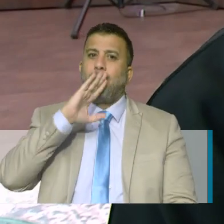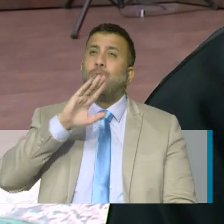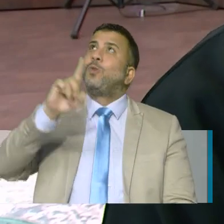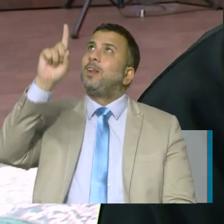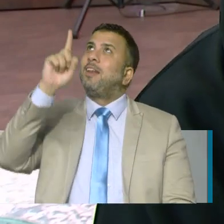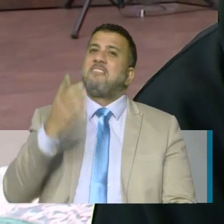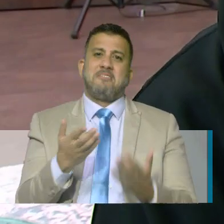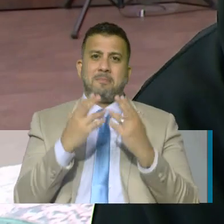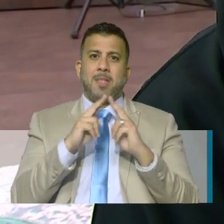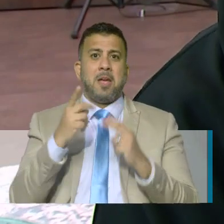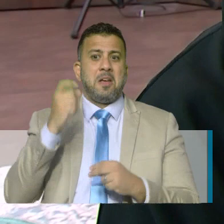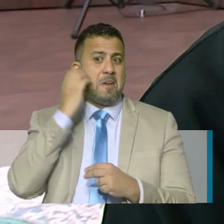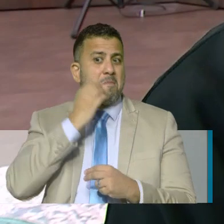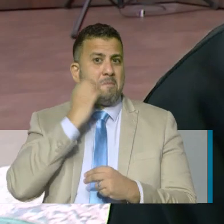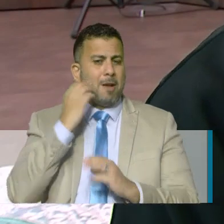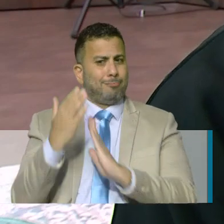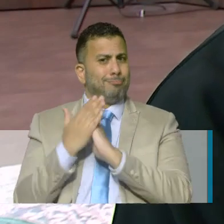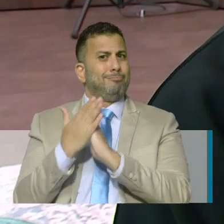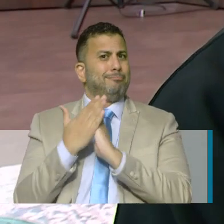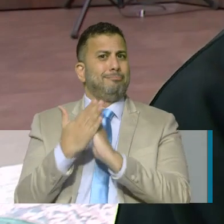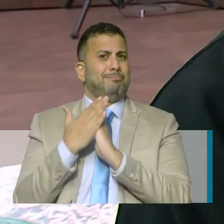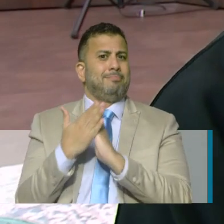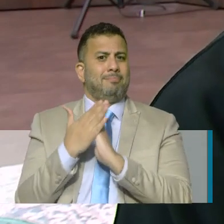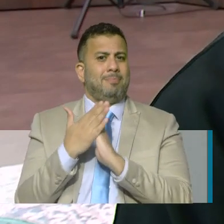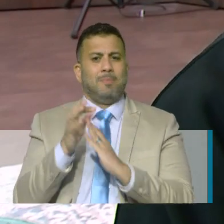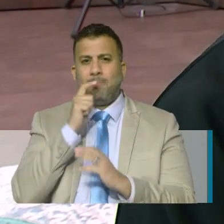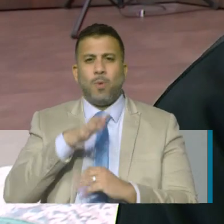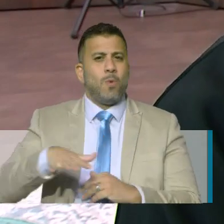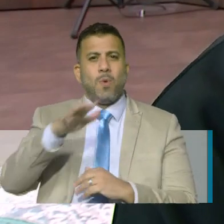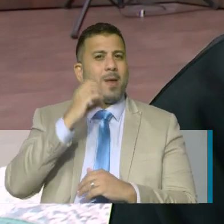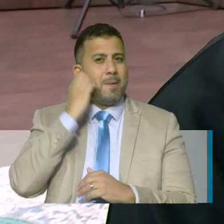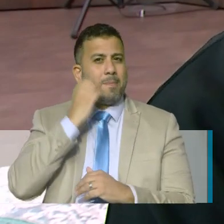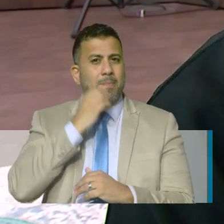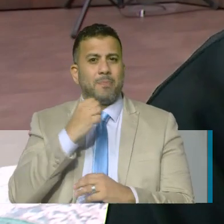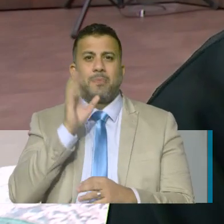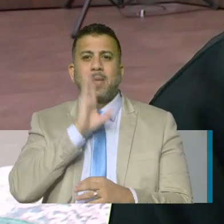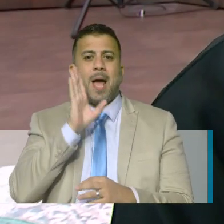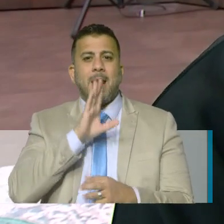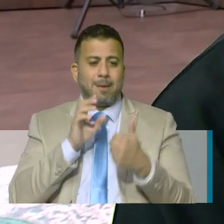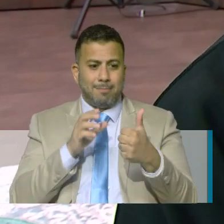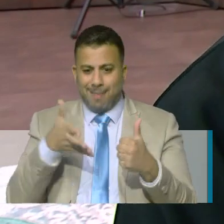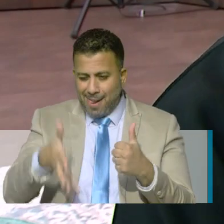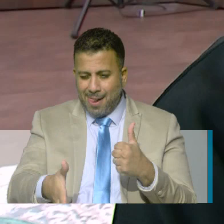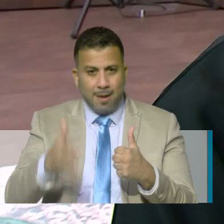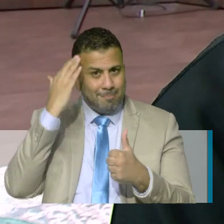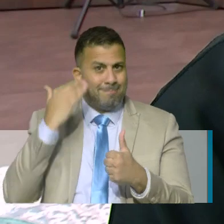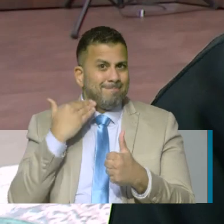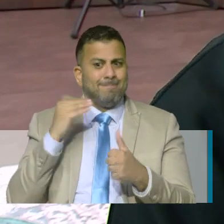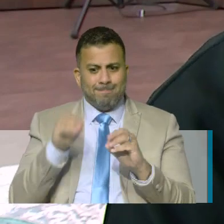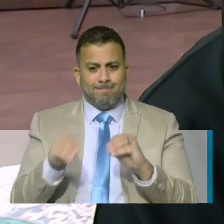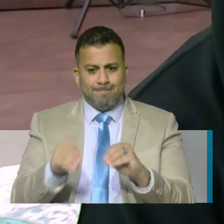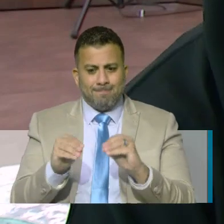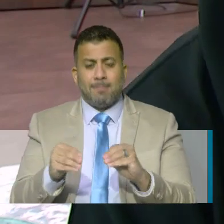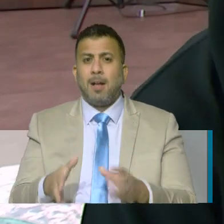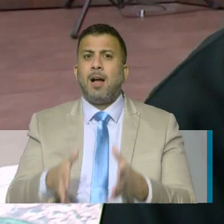العالمين دولة ساعدت في تأسيس أهل الإمارات في موضوع التعليم من الصغر، وهذا يمكن